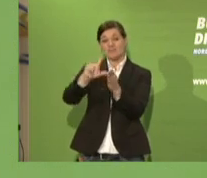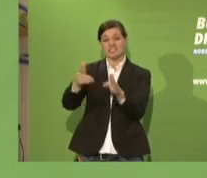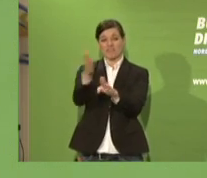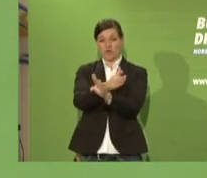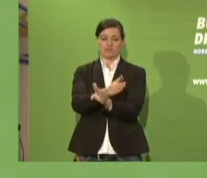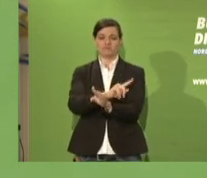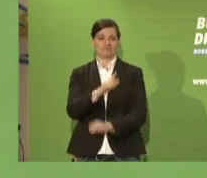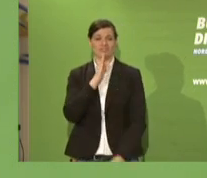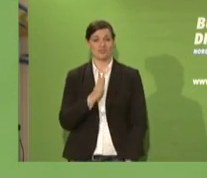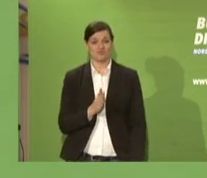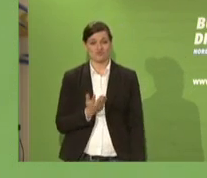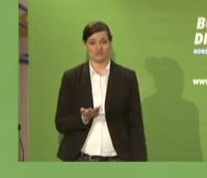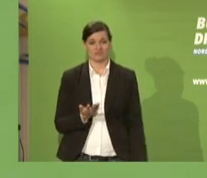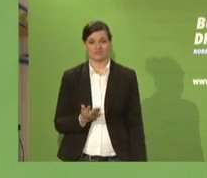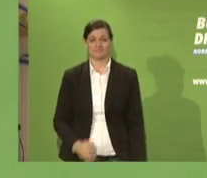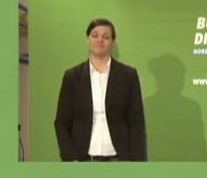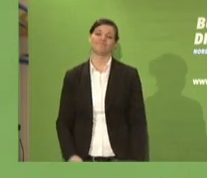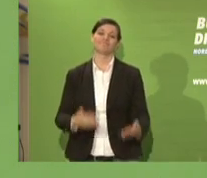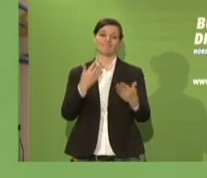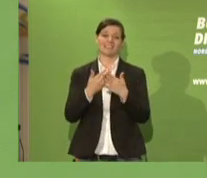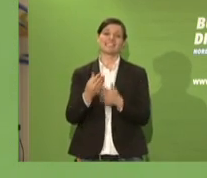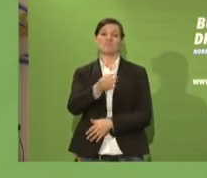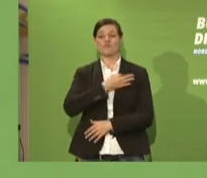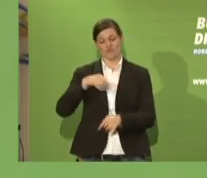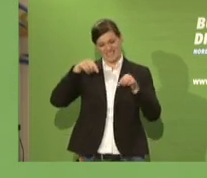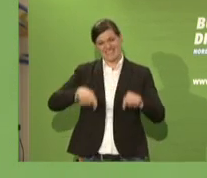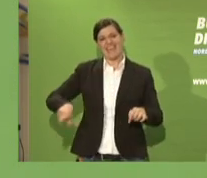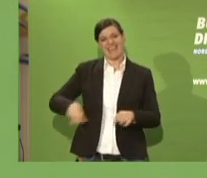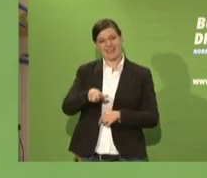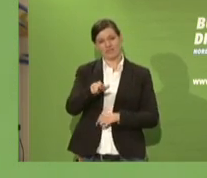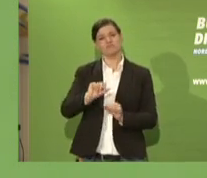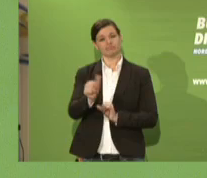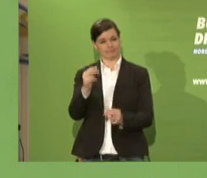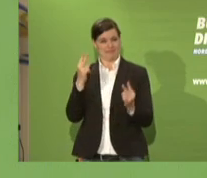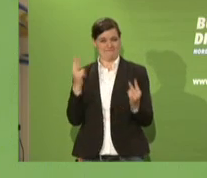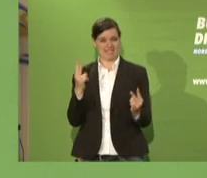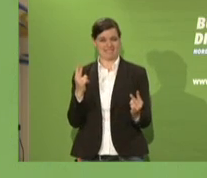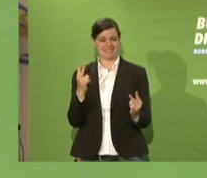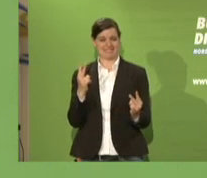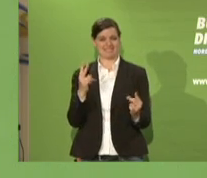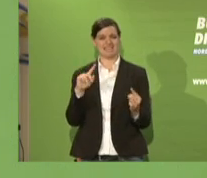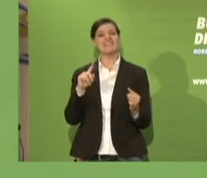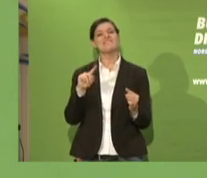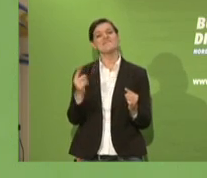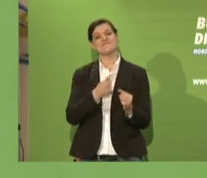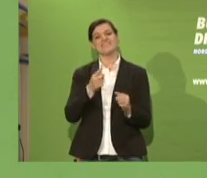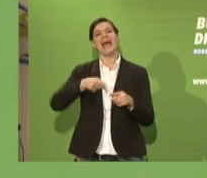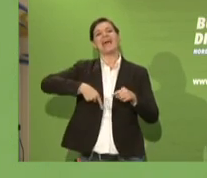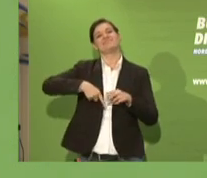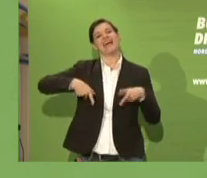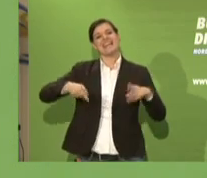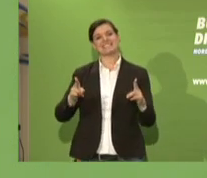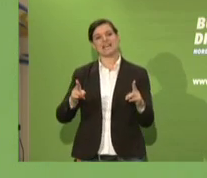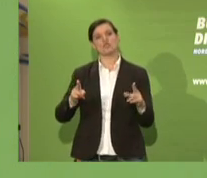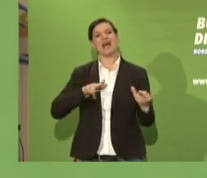unseren Wählerinnen und Wählern nicht. Und deswegen ist es für uns hier in NRW ganz wichtig, dass wir die zweite Hälfte der